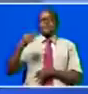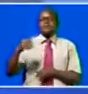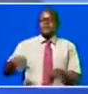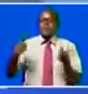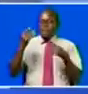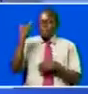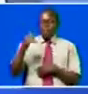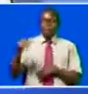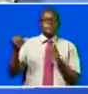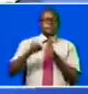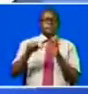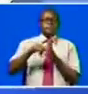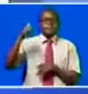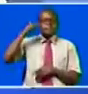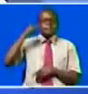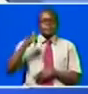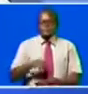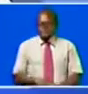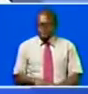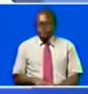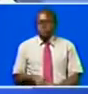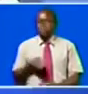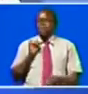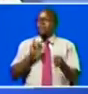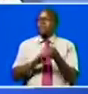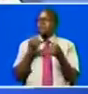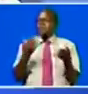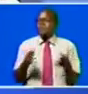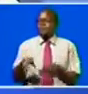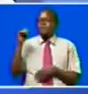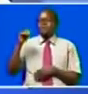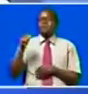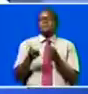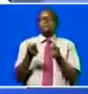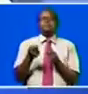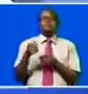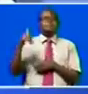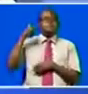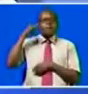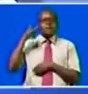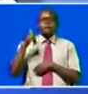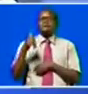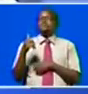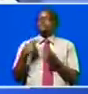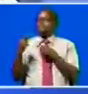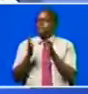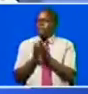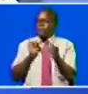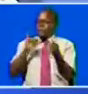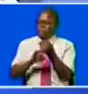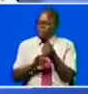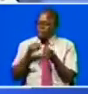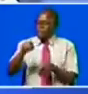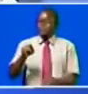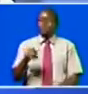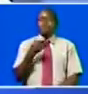sababu ya simu. Watu wanagombana kisa na sababu, unasikia mwanamke anakuambia nimepata ujumbe kwa simu, anaongelesha wanawake mpaka saa 4 za usiku. Wewe mwanaume na